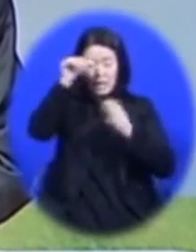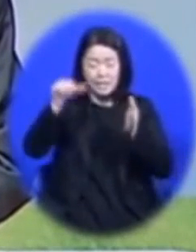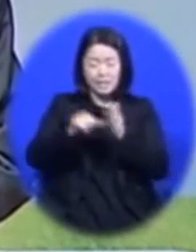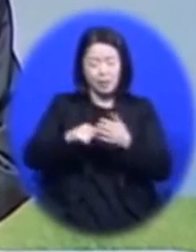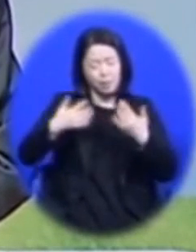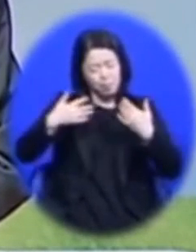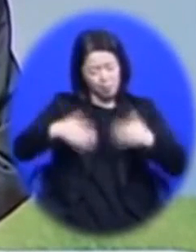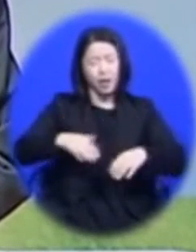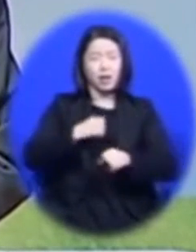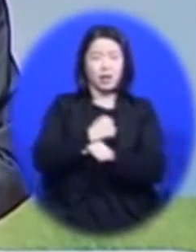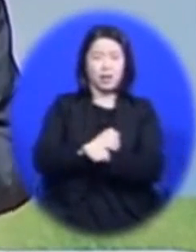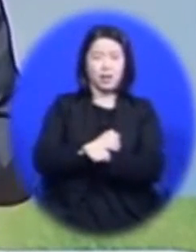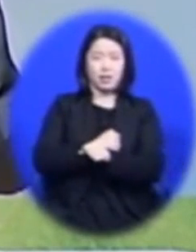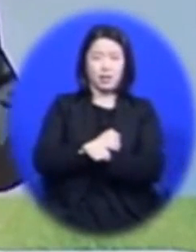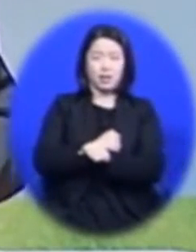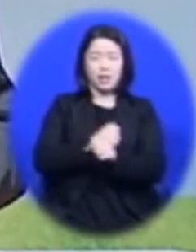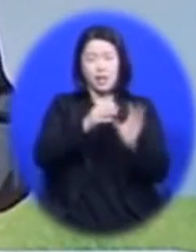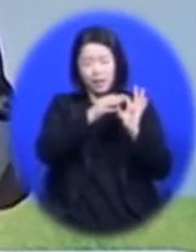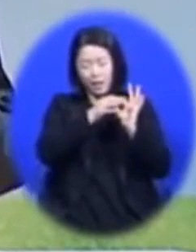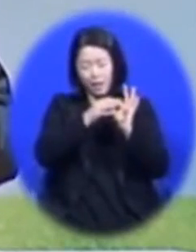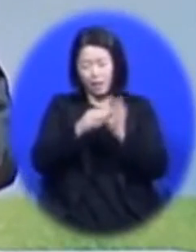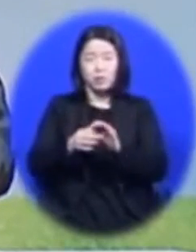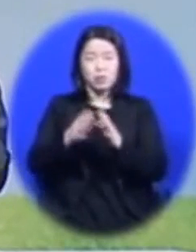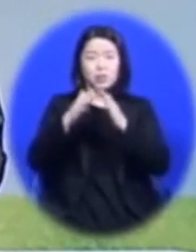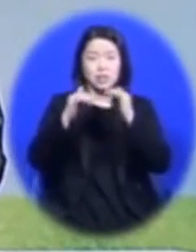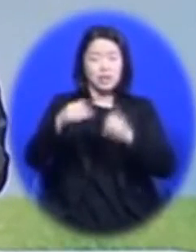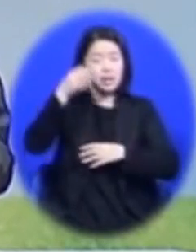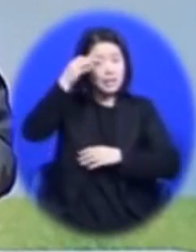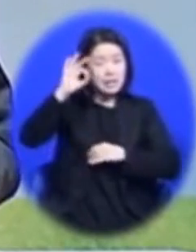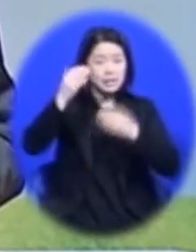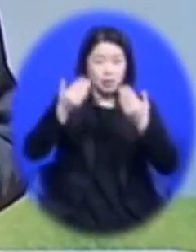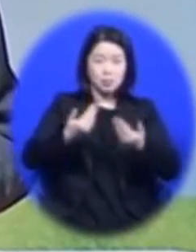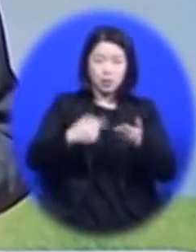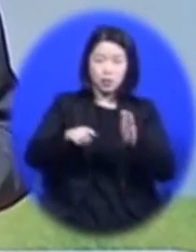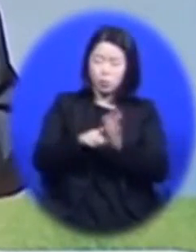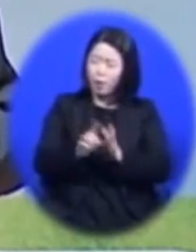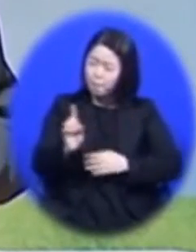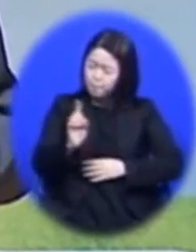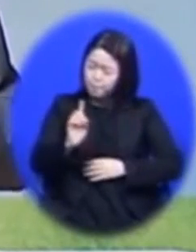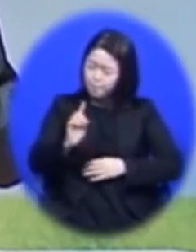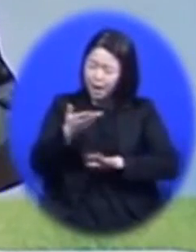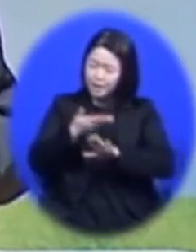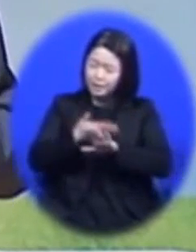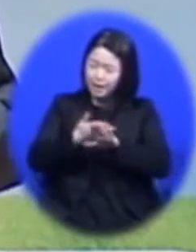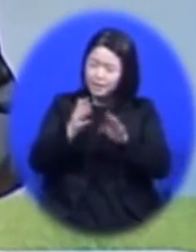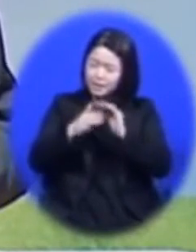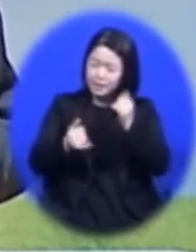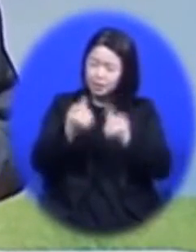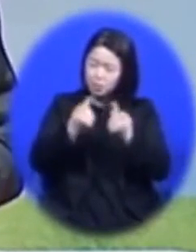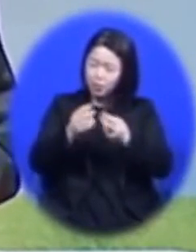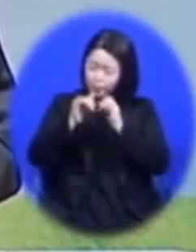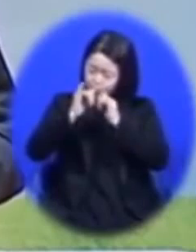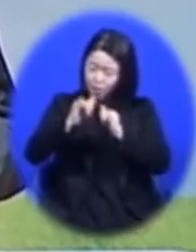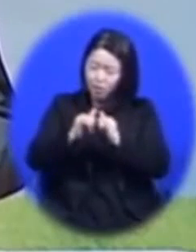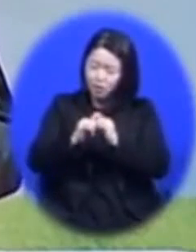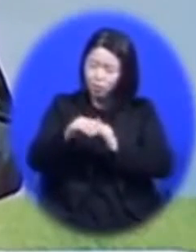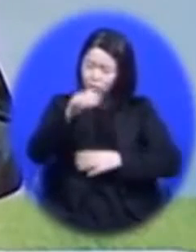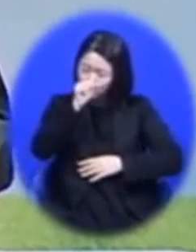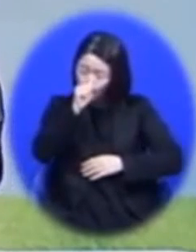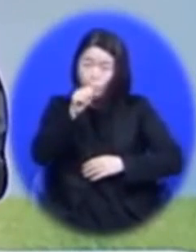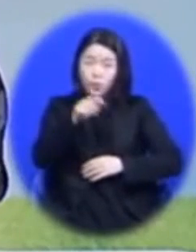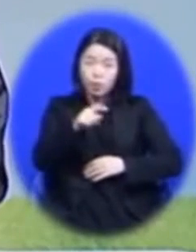피곤합니다. 끊임없이 사람들의 인정받기 위해서 무언가를 다른 사람보다 뛰어나고 좋은 것을